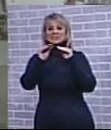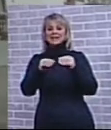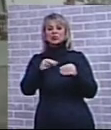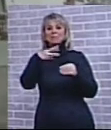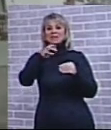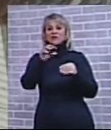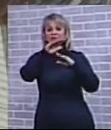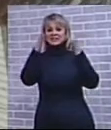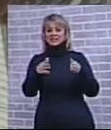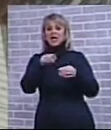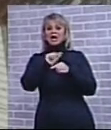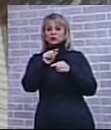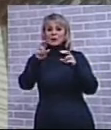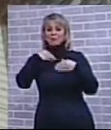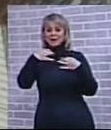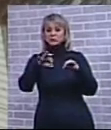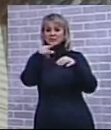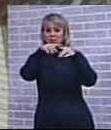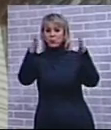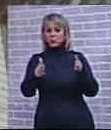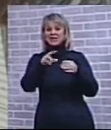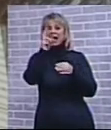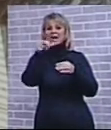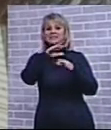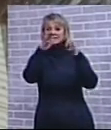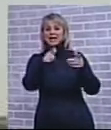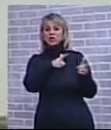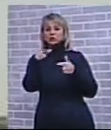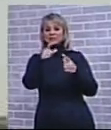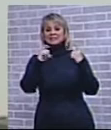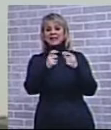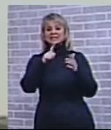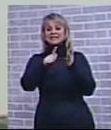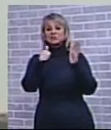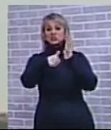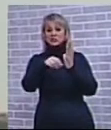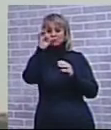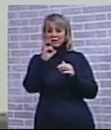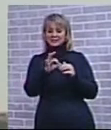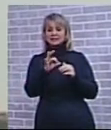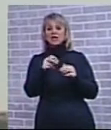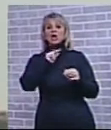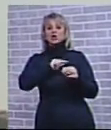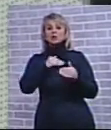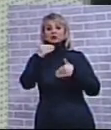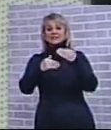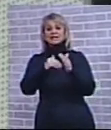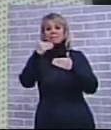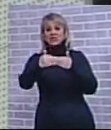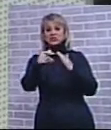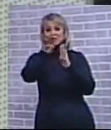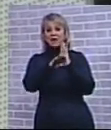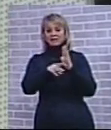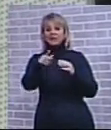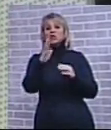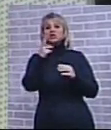устанавливают медиафасады, контрольно-пропускные пункты и кассы. Общая готовность арены 76%. Работы идут с опережением